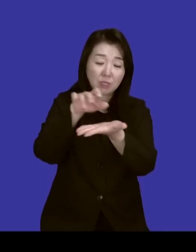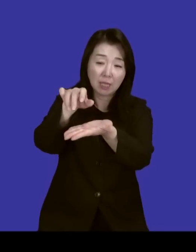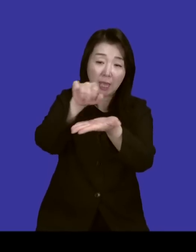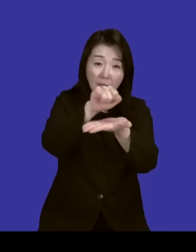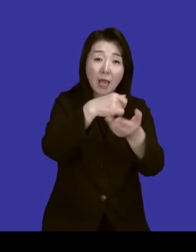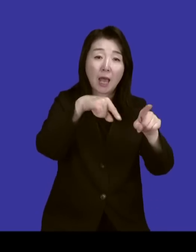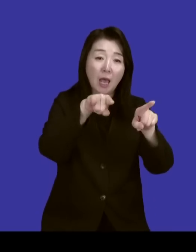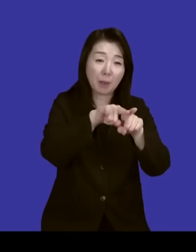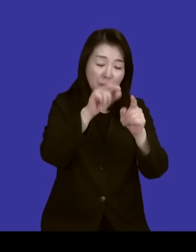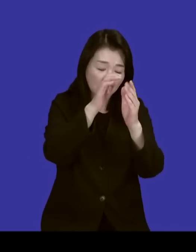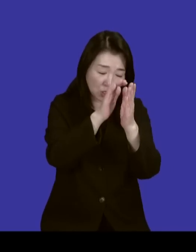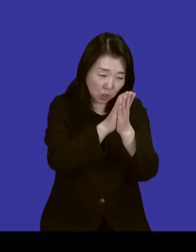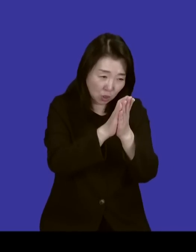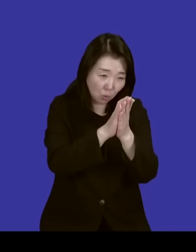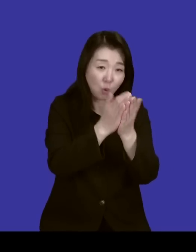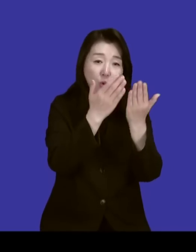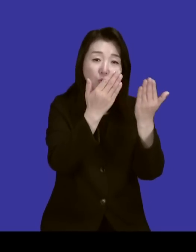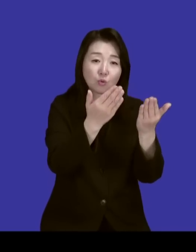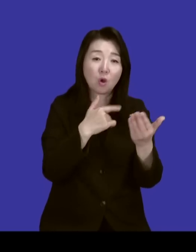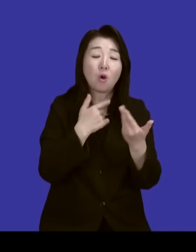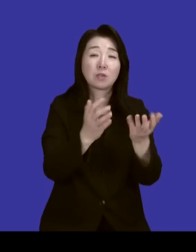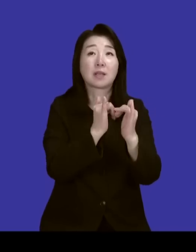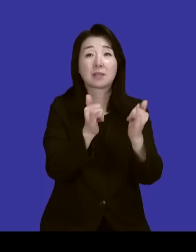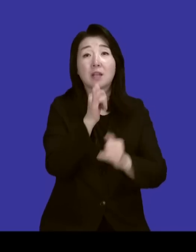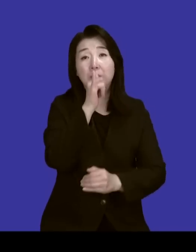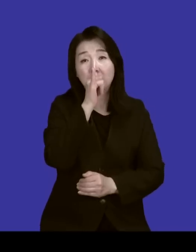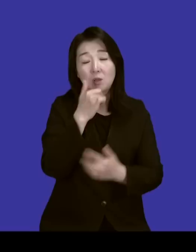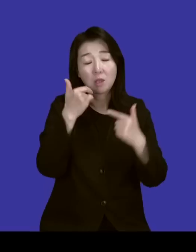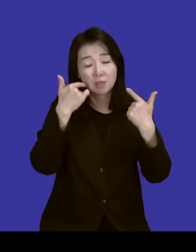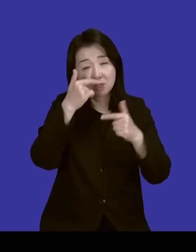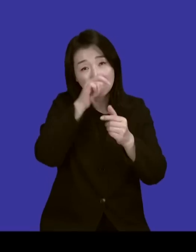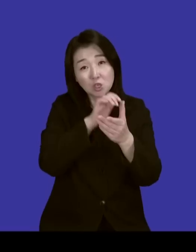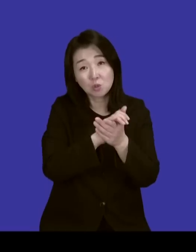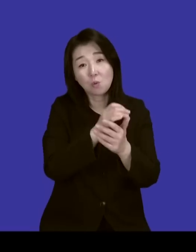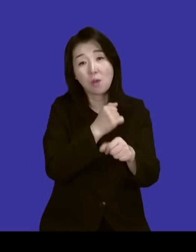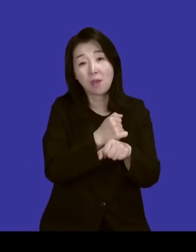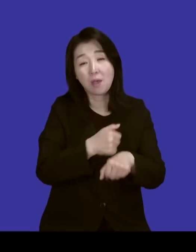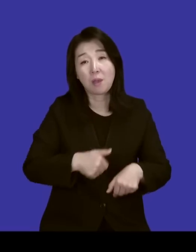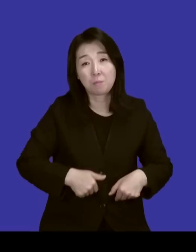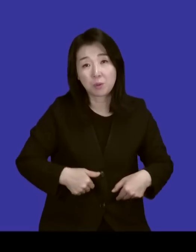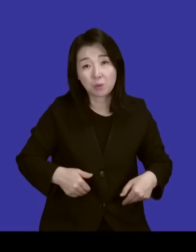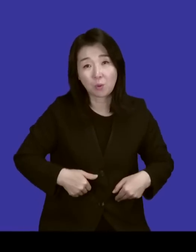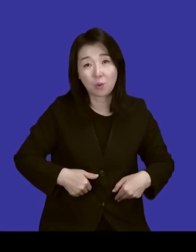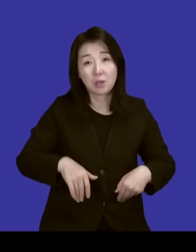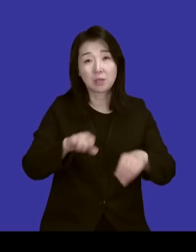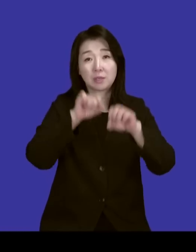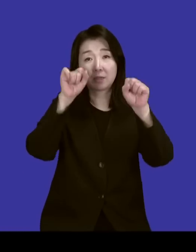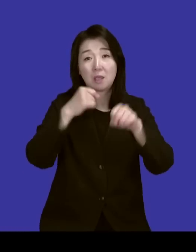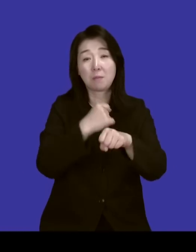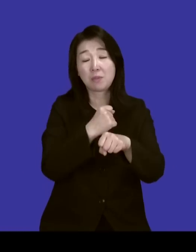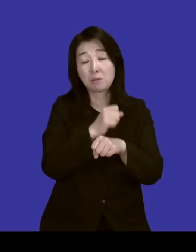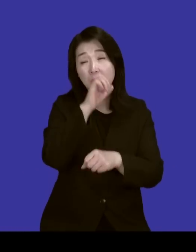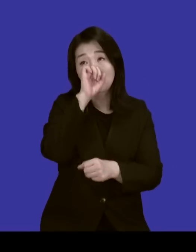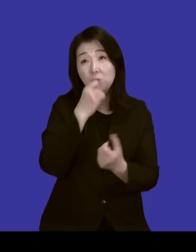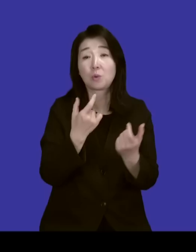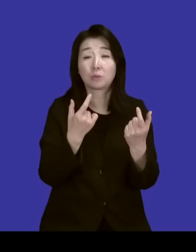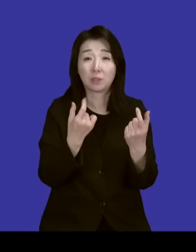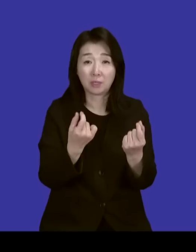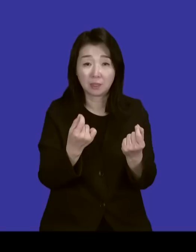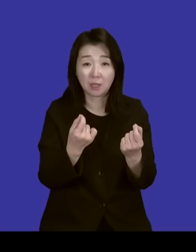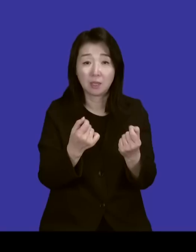위해서 기도하고 헌신하는 사람들이 있어갖고 언제라도 기도하는 예. 그런 시스템이 만들어졌으면 좋겠다.